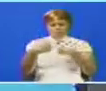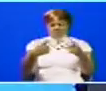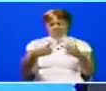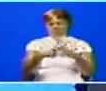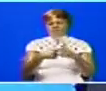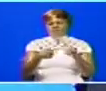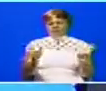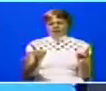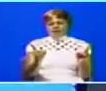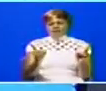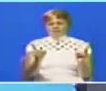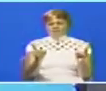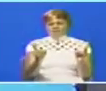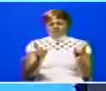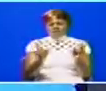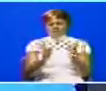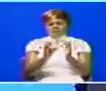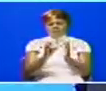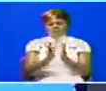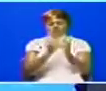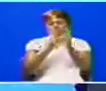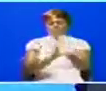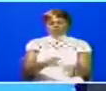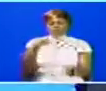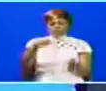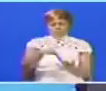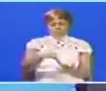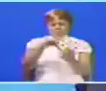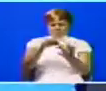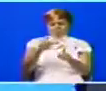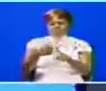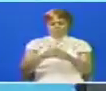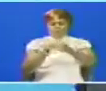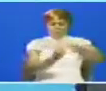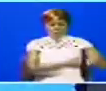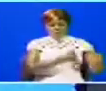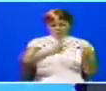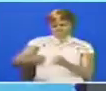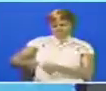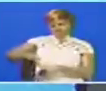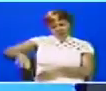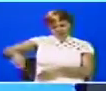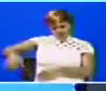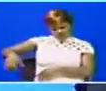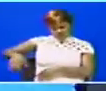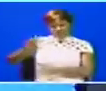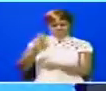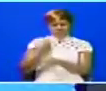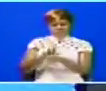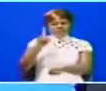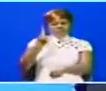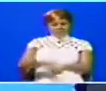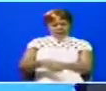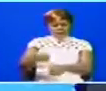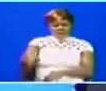tunaanzia na taarifa ambayo ndio makala ambayo tumekuandalia siku hii ya leo. Taarifa yetu kutoka kaunti ya Homa Bay ni kuwa wakati mwingi shughuli